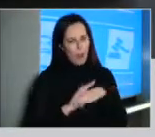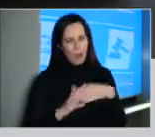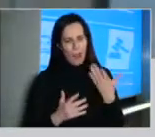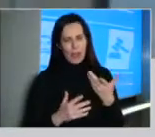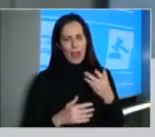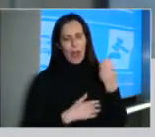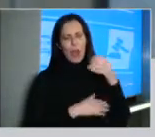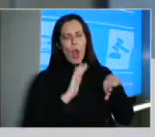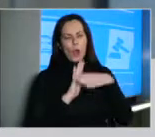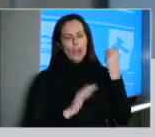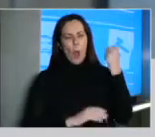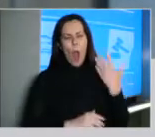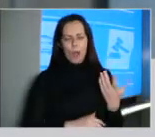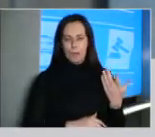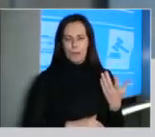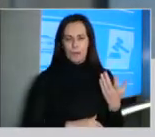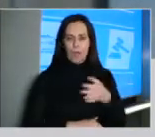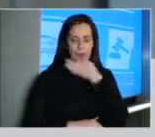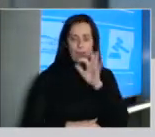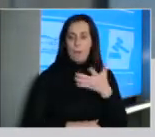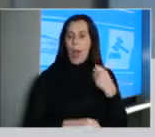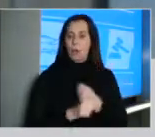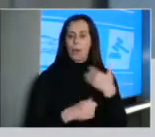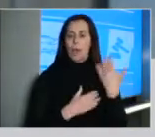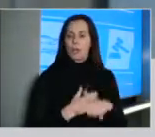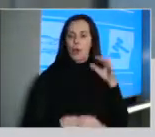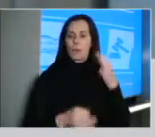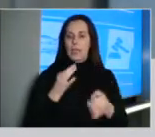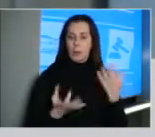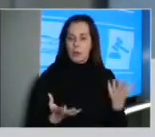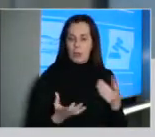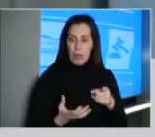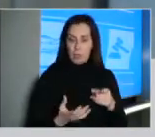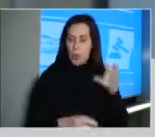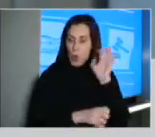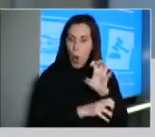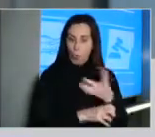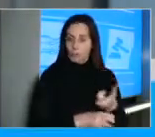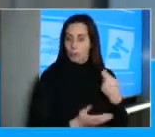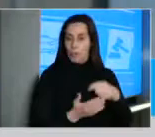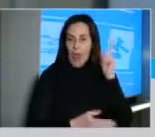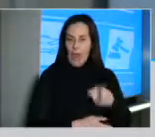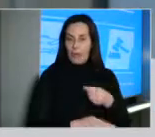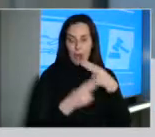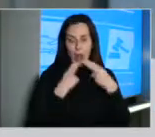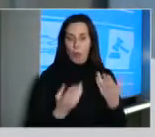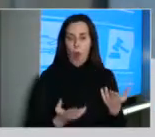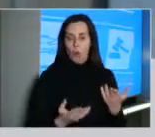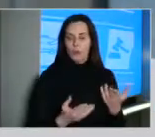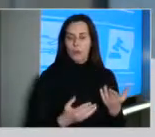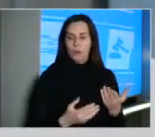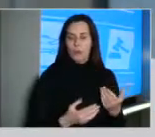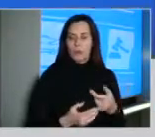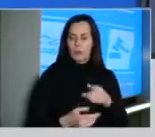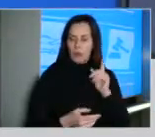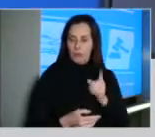שיניים בעצם לחוק. כלומר, הם יכולים, השאלה היא מה עושה בסופו של דבר בית המשפט. האם הוא נוזף, האם הוא מחייב אותם לענות בסופו של דבר? בסופו של דבר בית המשפט